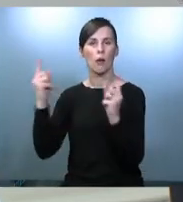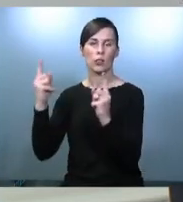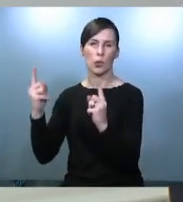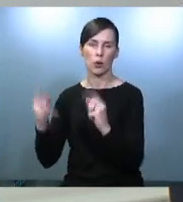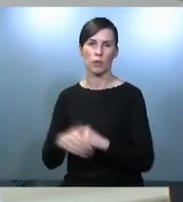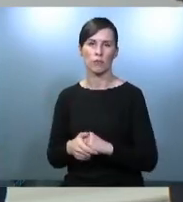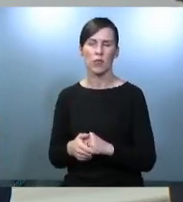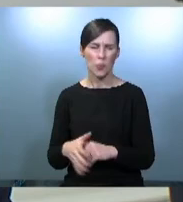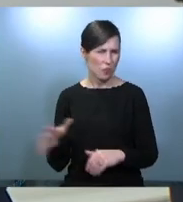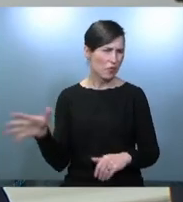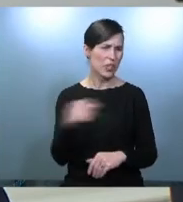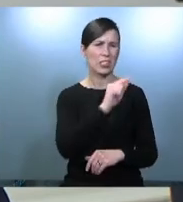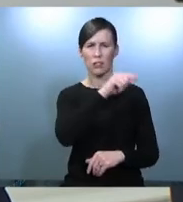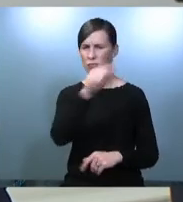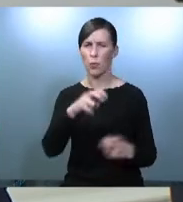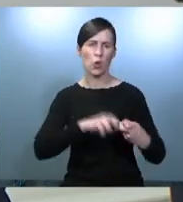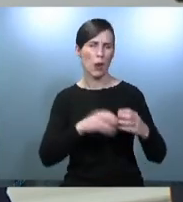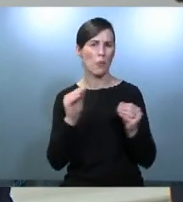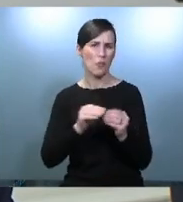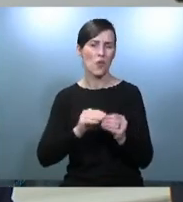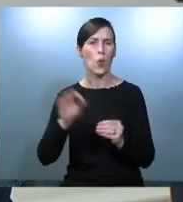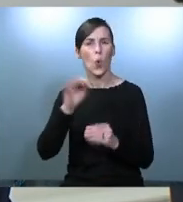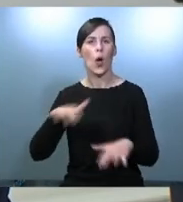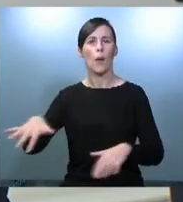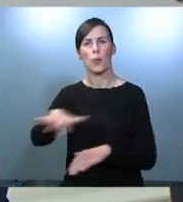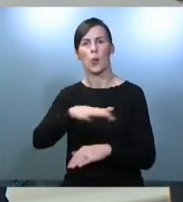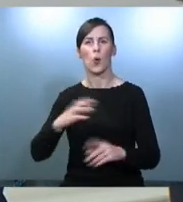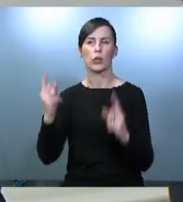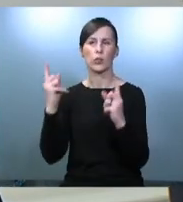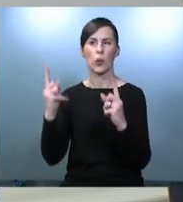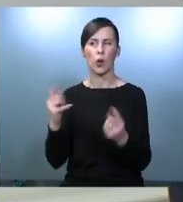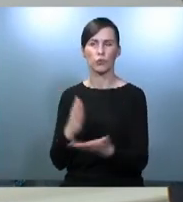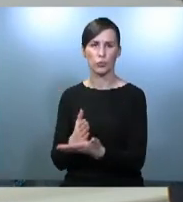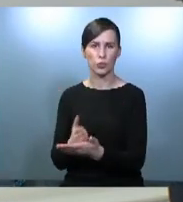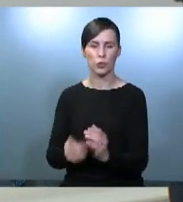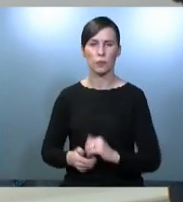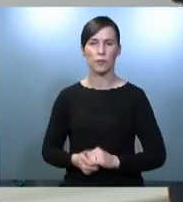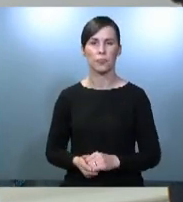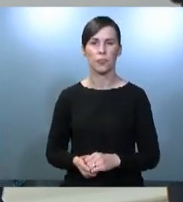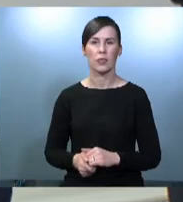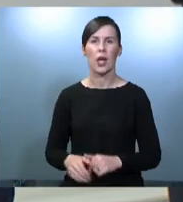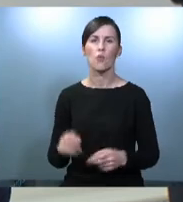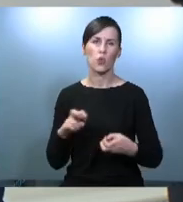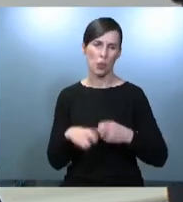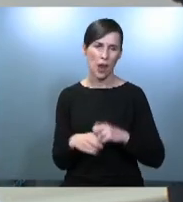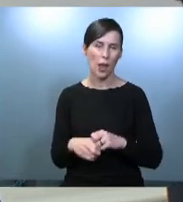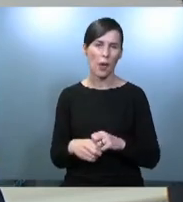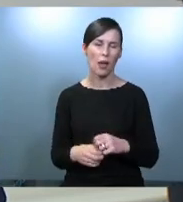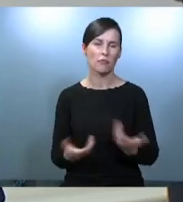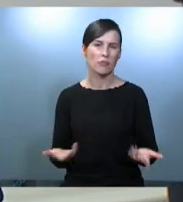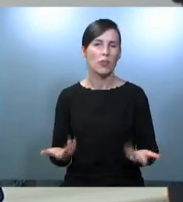rajono, kur jų nebūtų. Ir tos problemos, jau kaip ir minėjo, jos neatsirado nei vakar, nei už vakar, jos